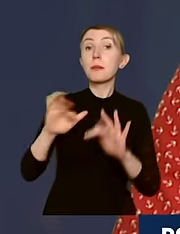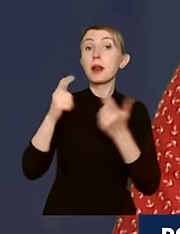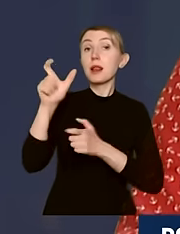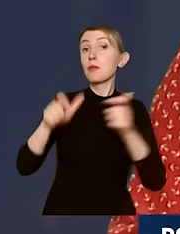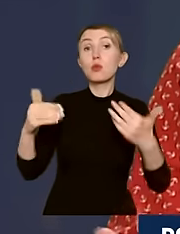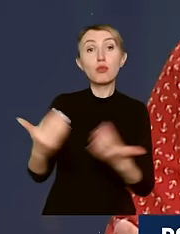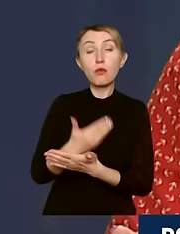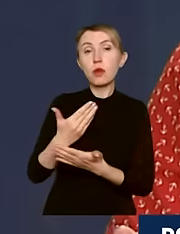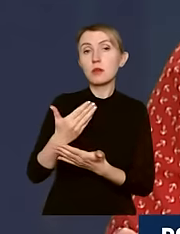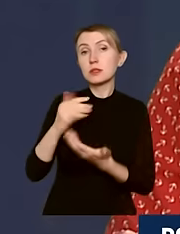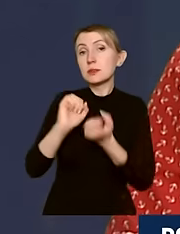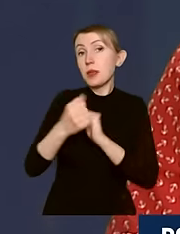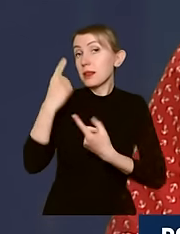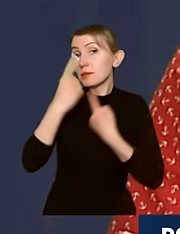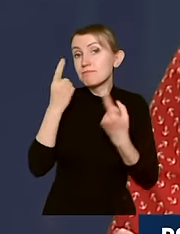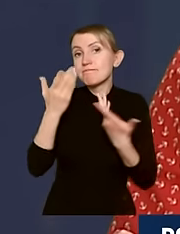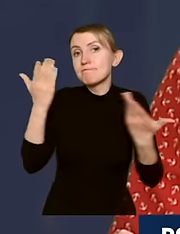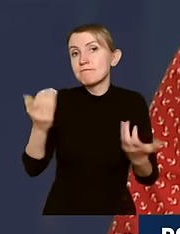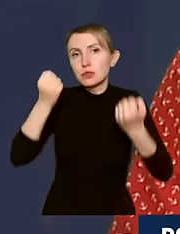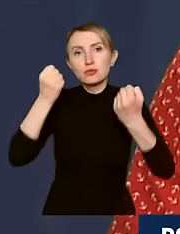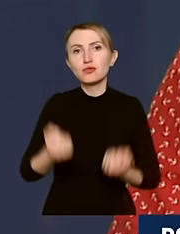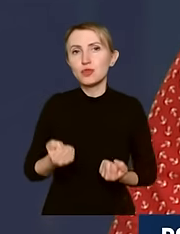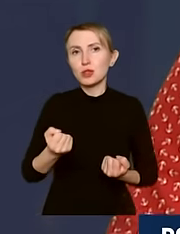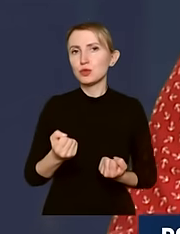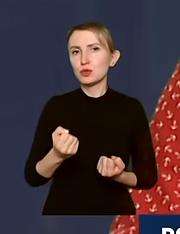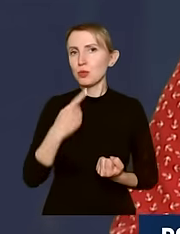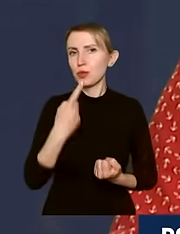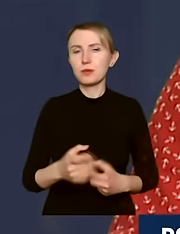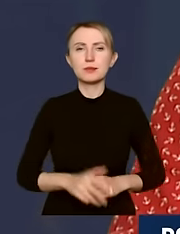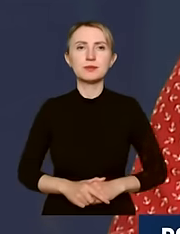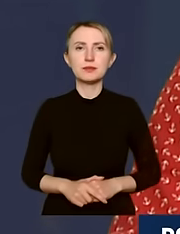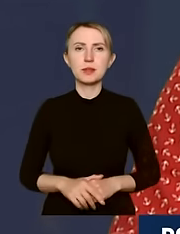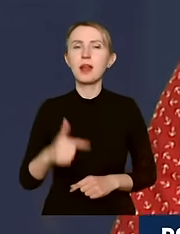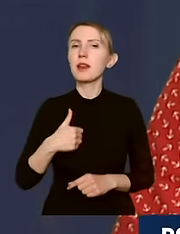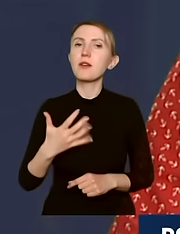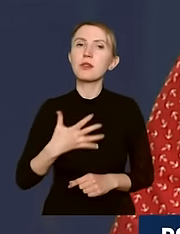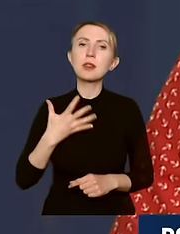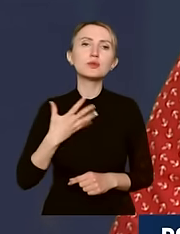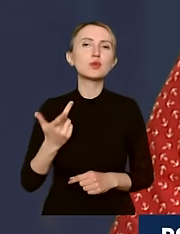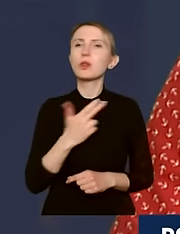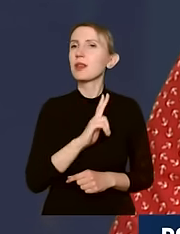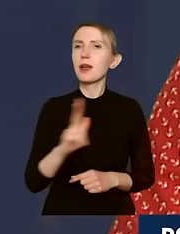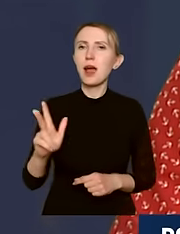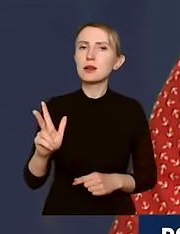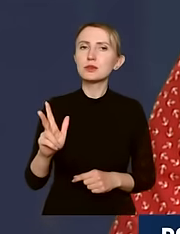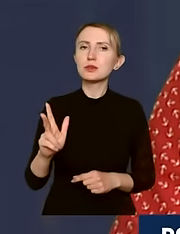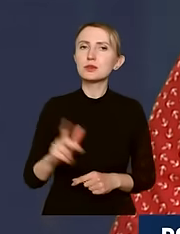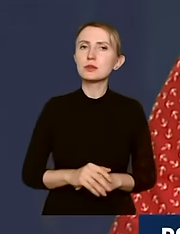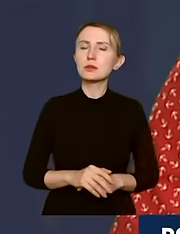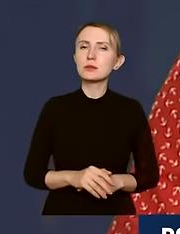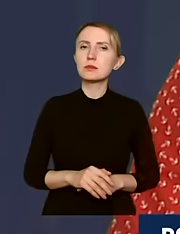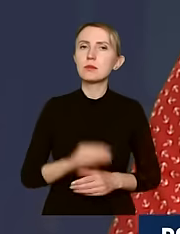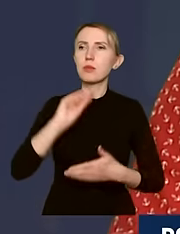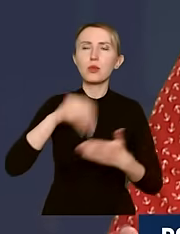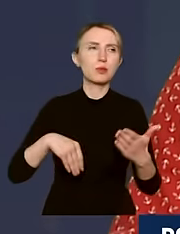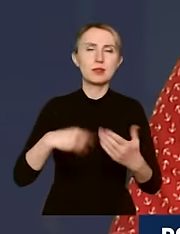Lewicy zmieni zdanie? Trudno mi teraz to wyrokować. Wydaje mi się, że też nie wszyscy koledzy pod tym wnioskiem się